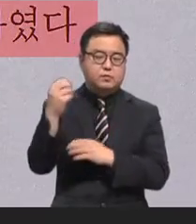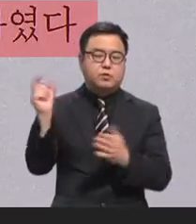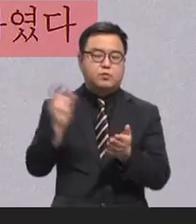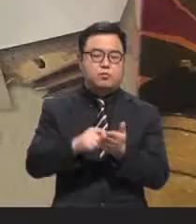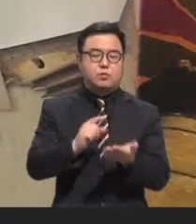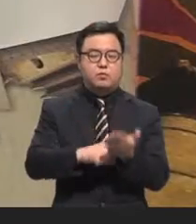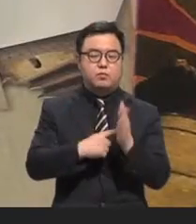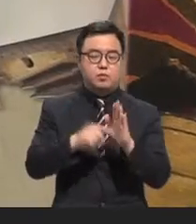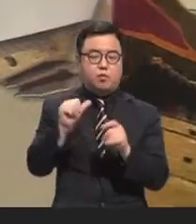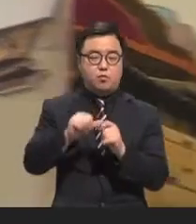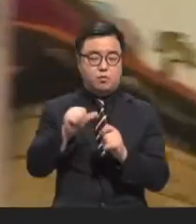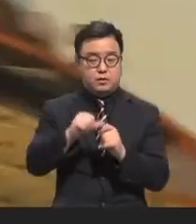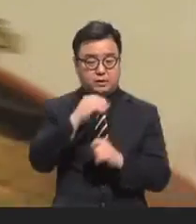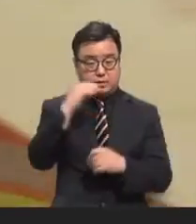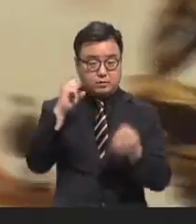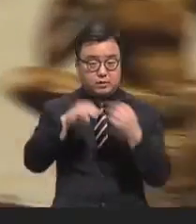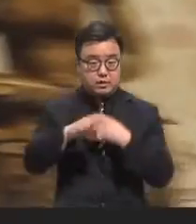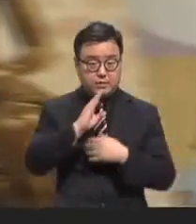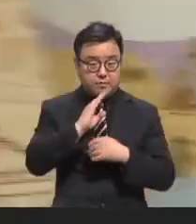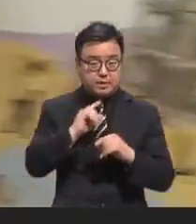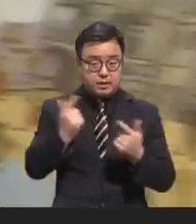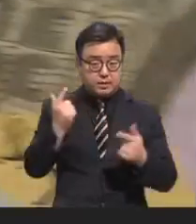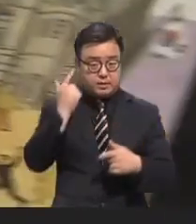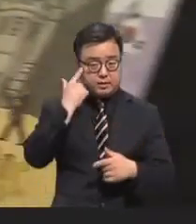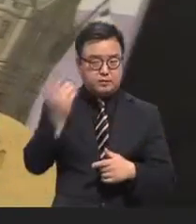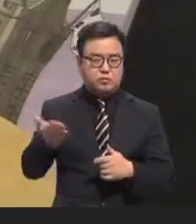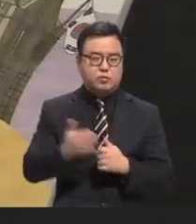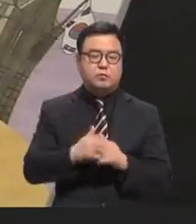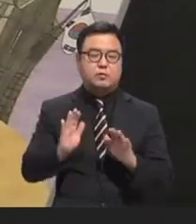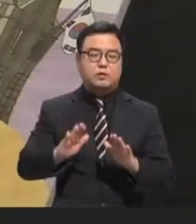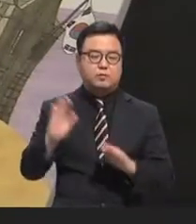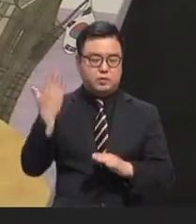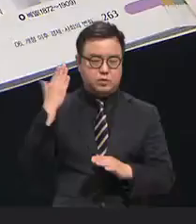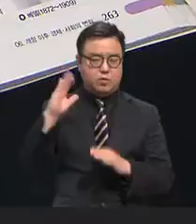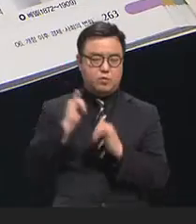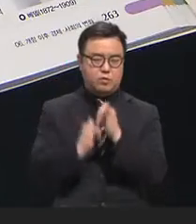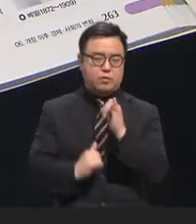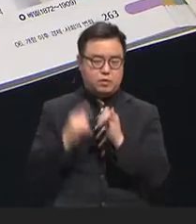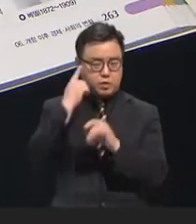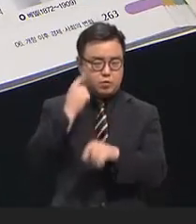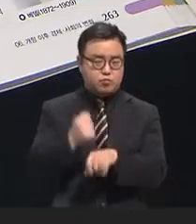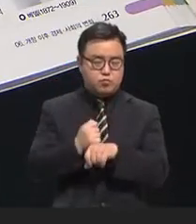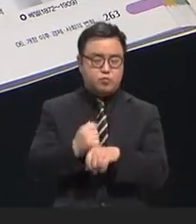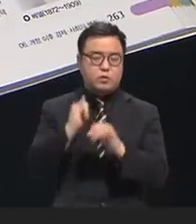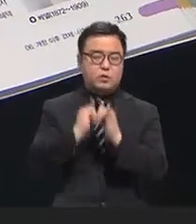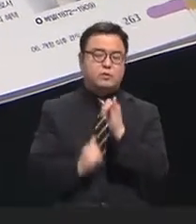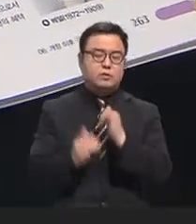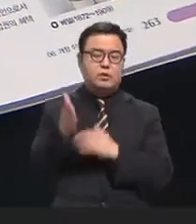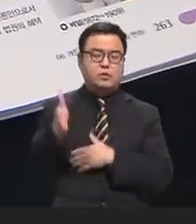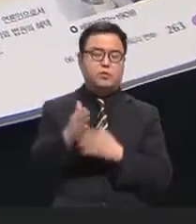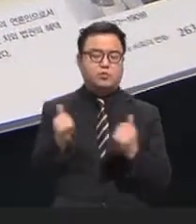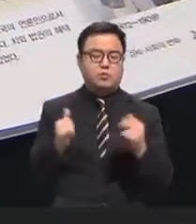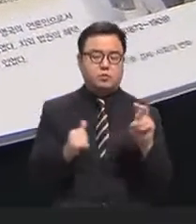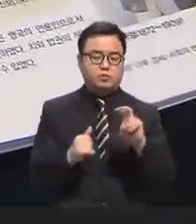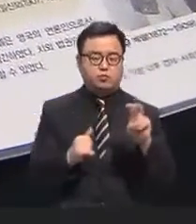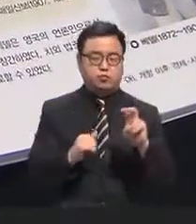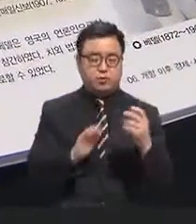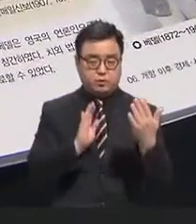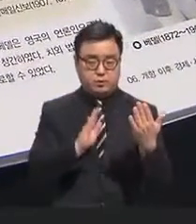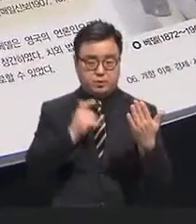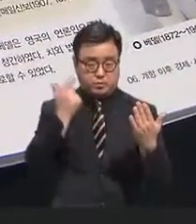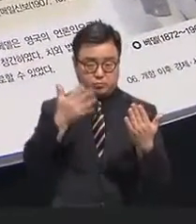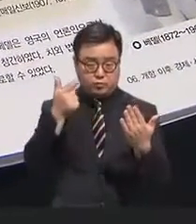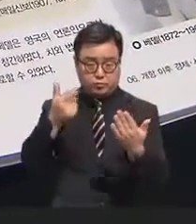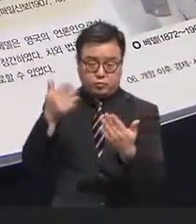겁니다 이런 가운데 입에 씨가 한국 근대 자를 전공한 역사학자 20명을 대상으로 복수 정답 여부에 대해